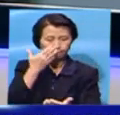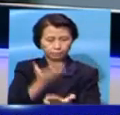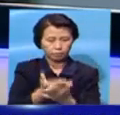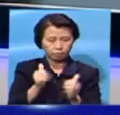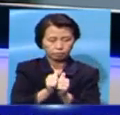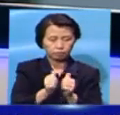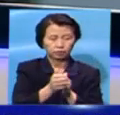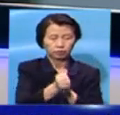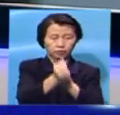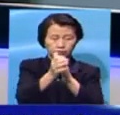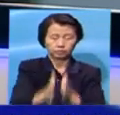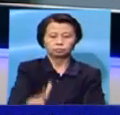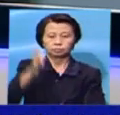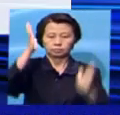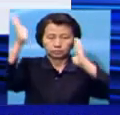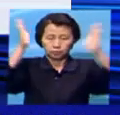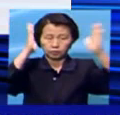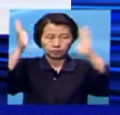kepimpinan